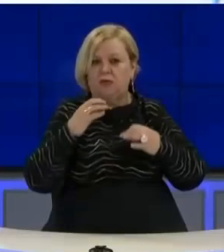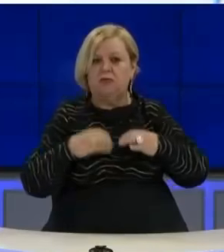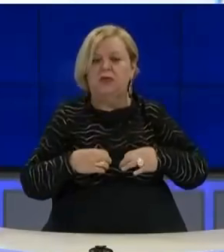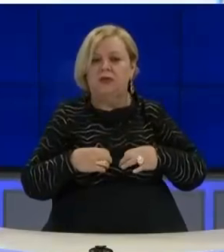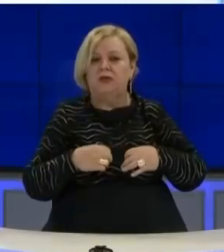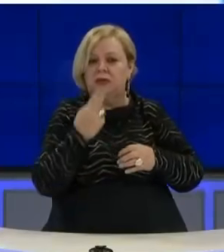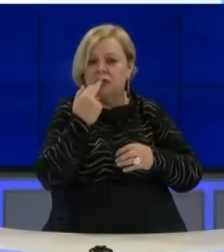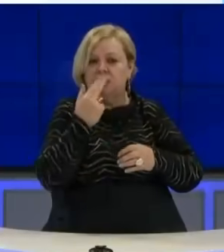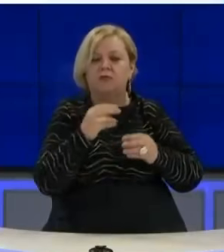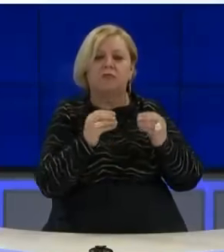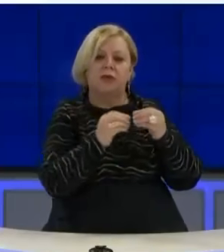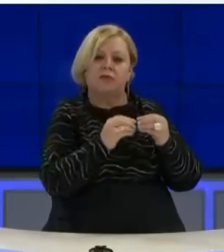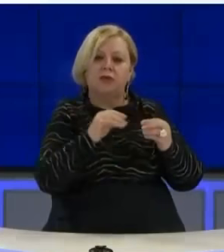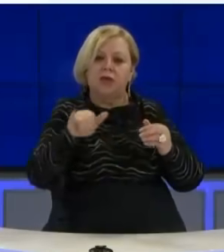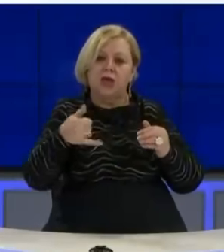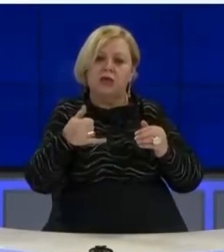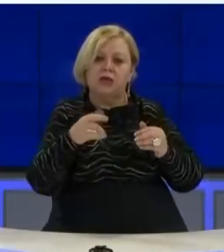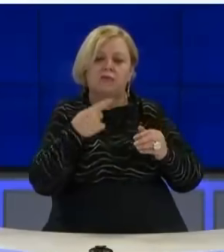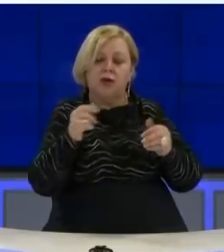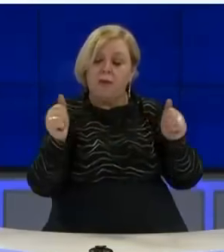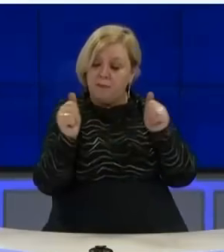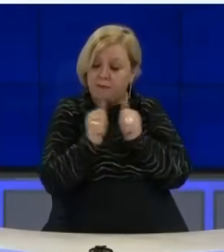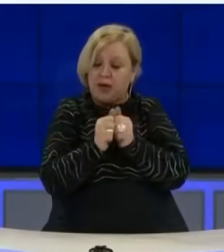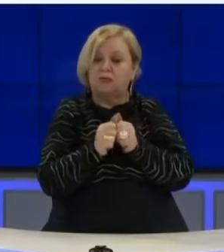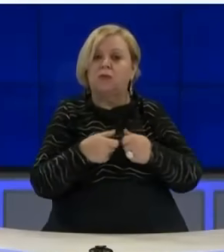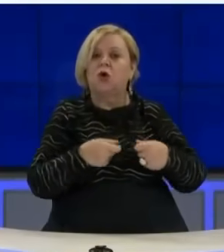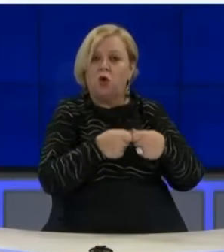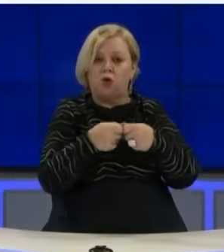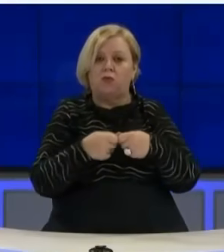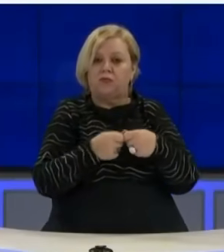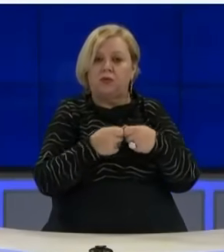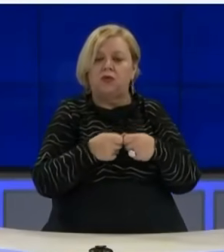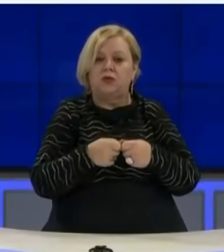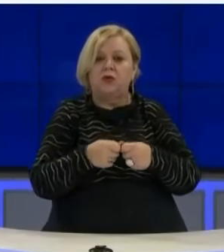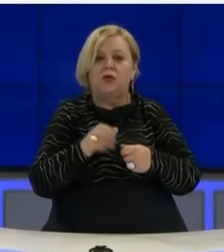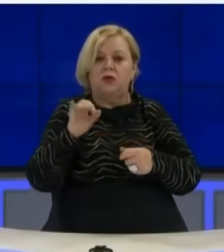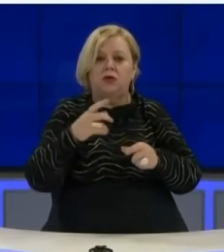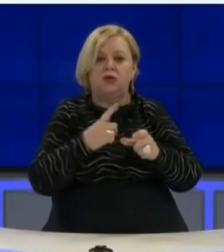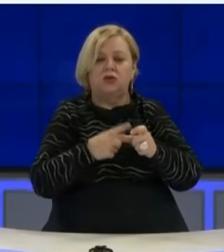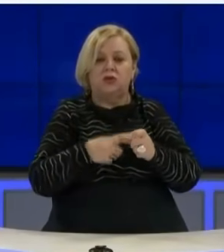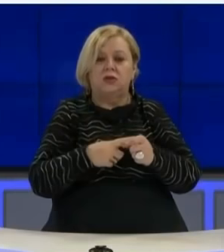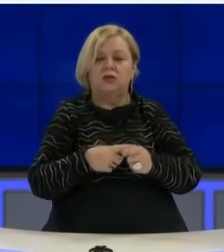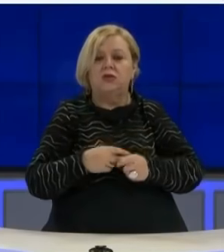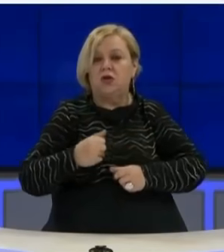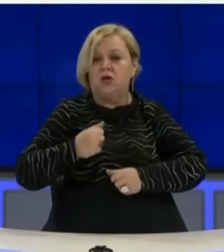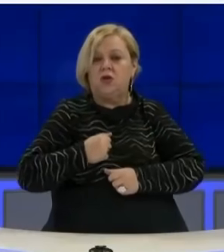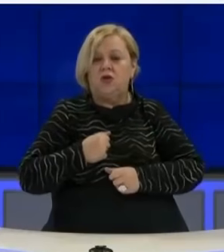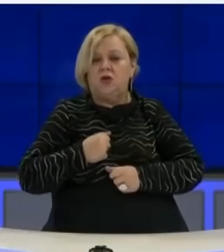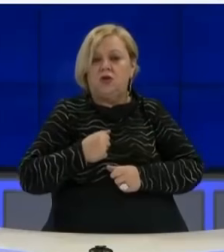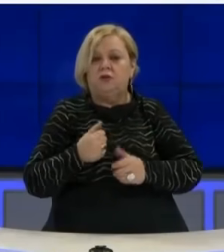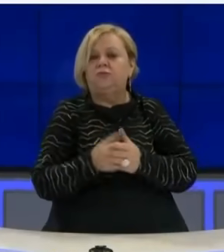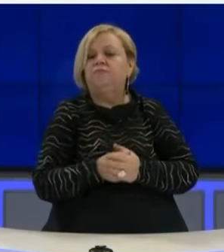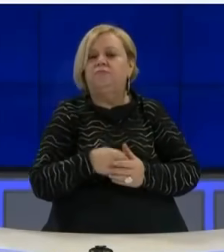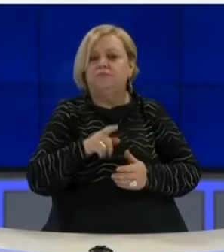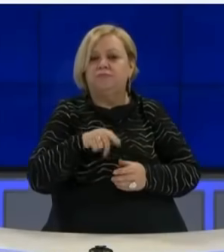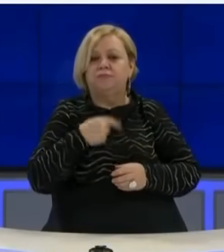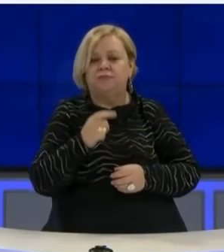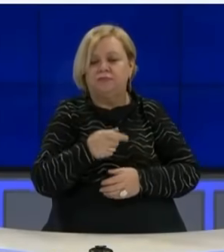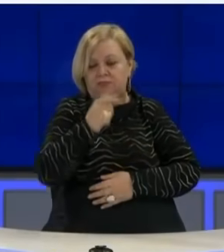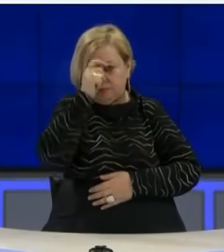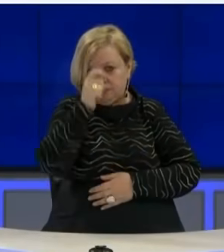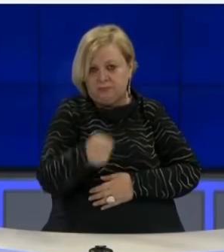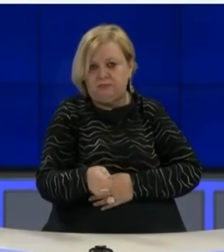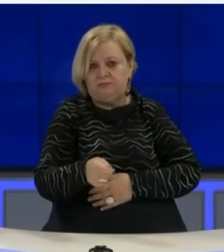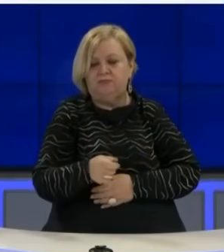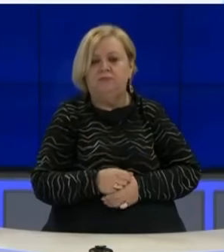Skënderajt, Bekim Jashari, ka thënë se bashkë me shoqatat e dala nga lufta UÇK-s dhe shumë qytetarë të tjerë kanë bërë nderime